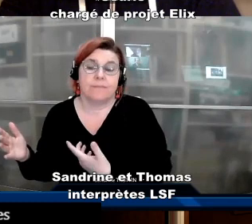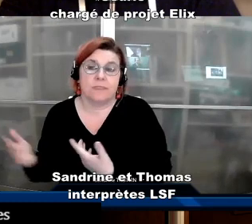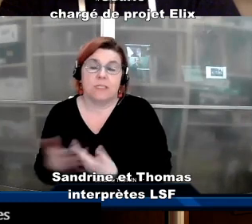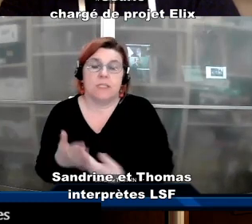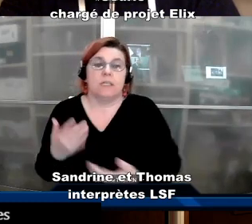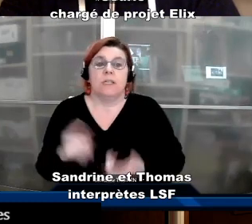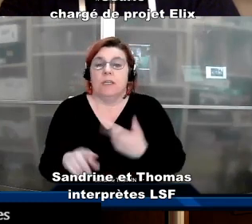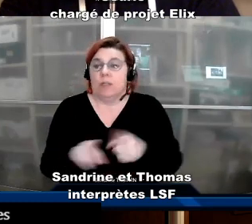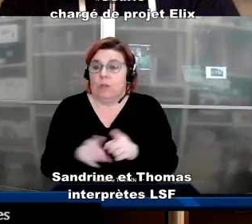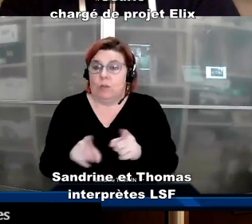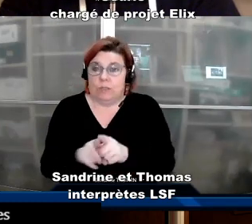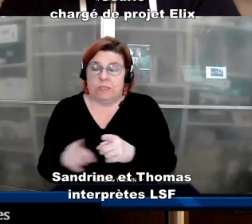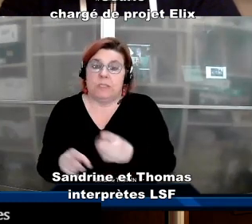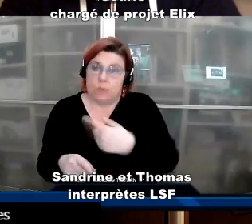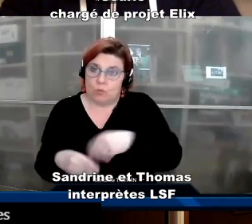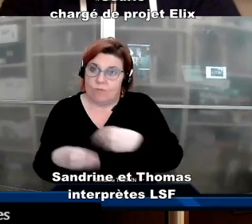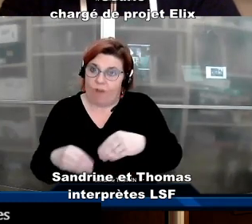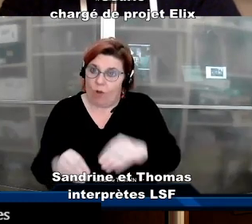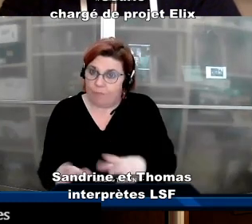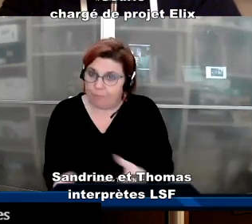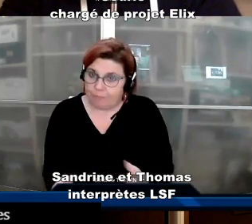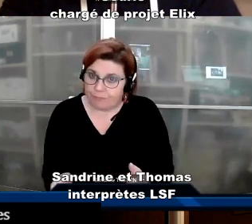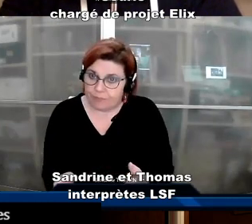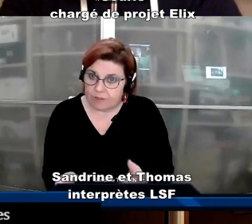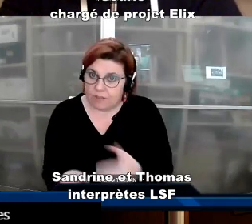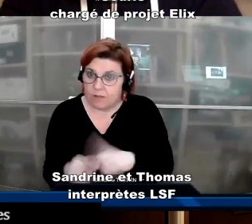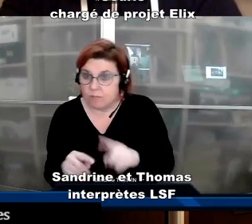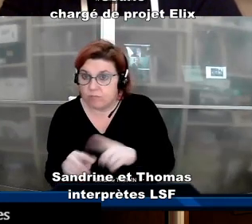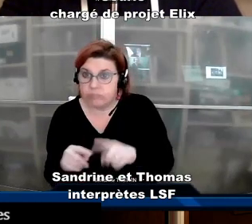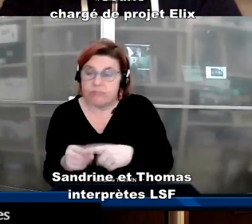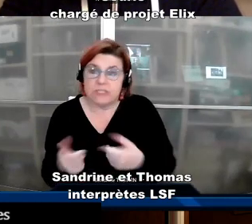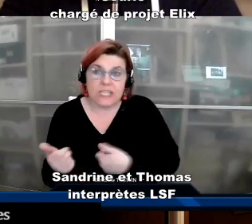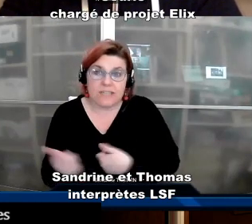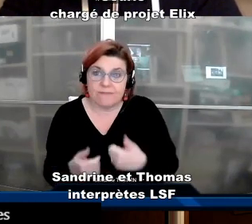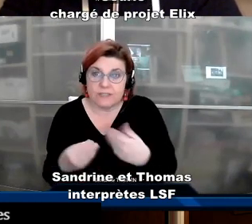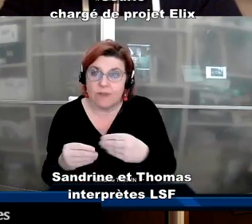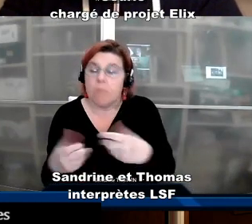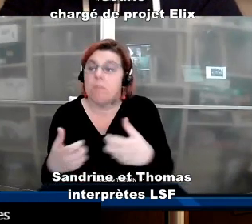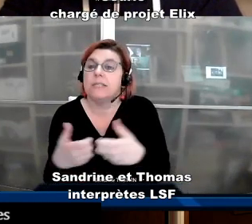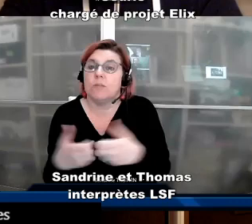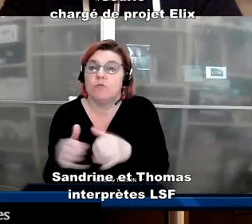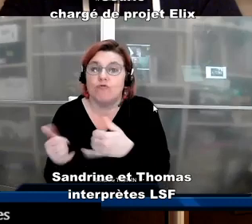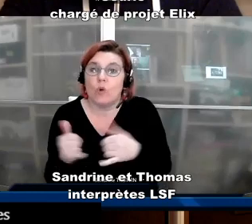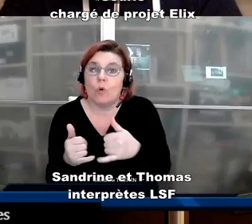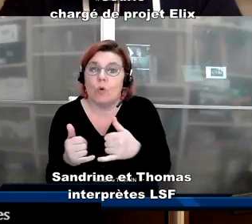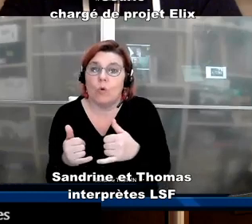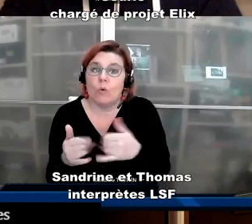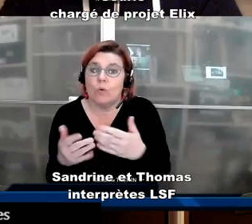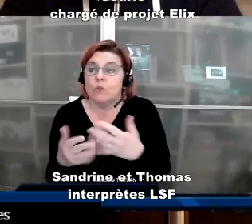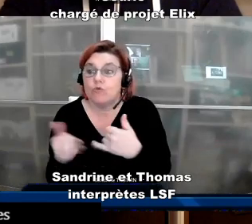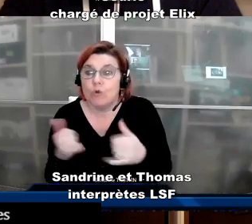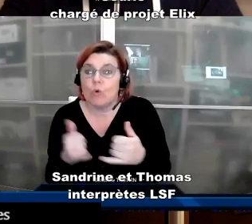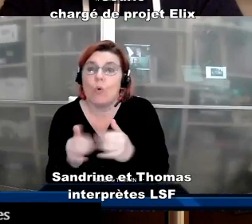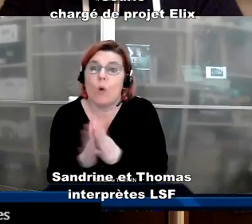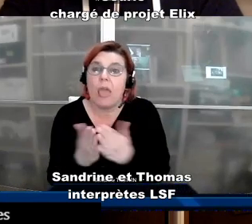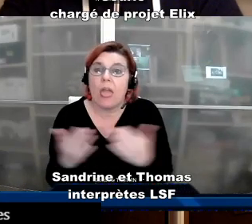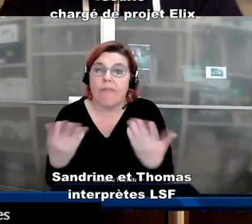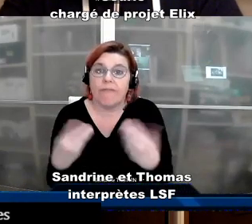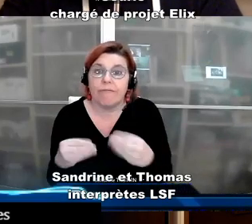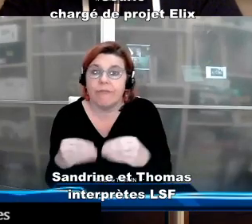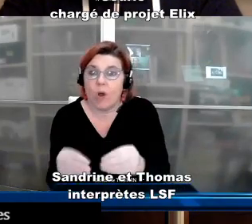On vend aussi des produits et des services. Ce qui est les jeux qu'on vend sur la boutique, les livres qu'on vend sur la boutique, c'est